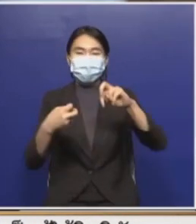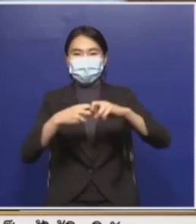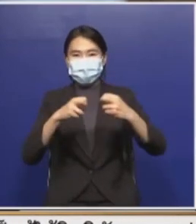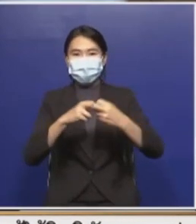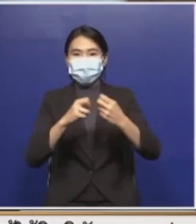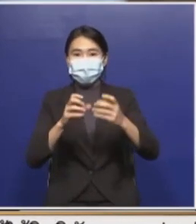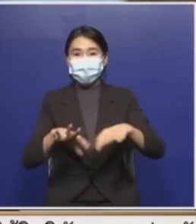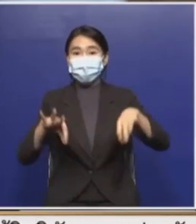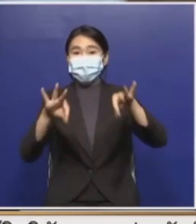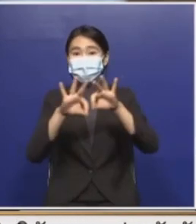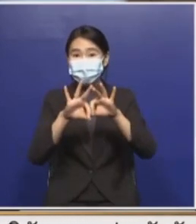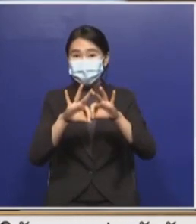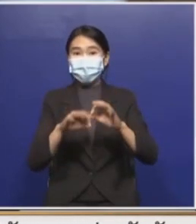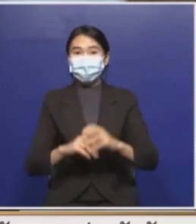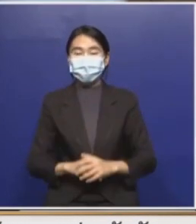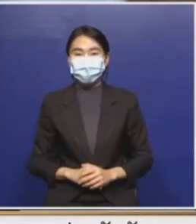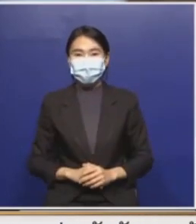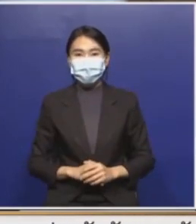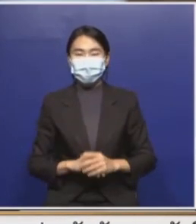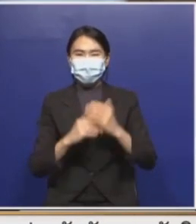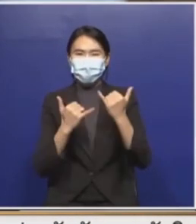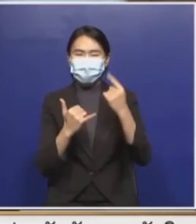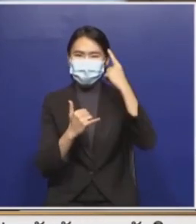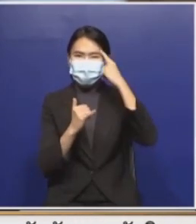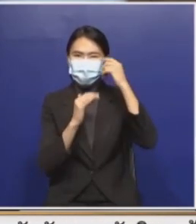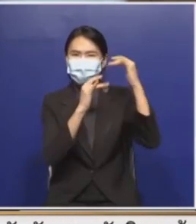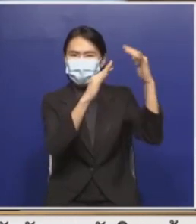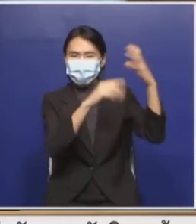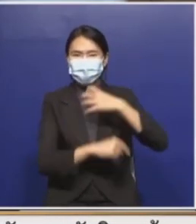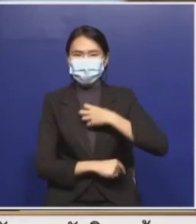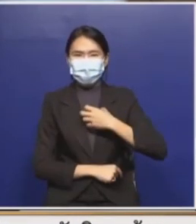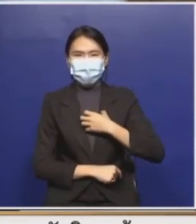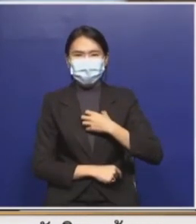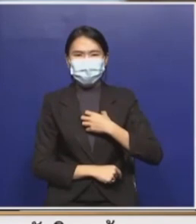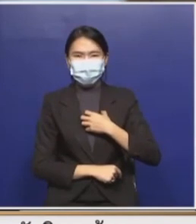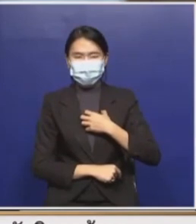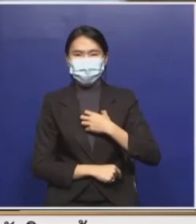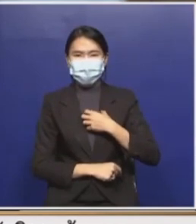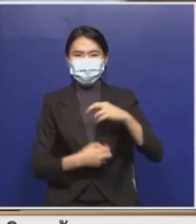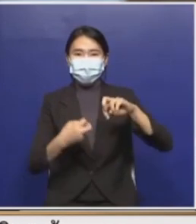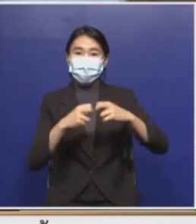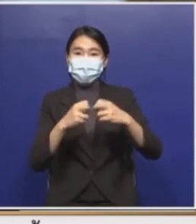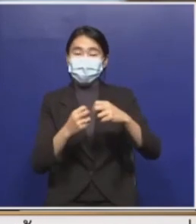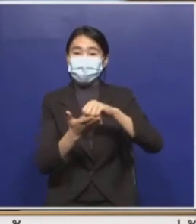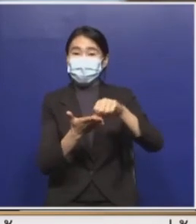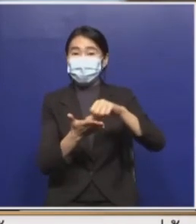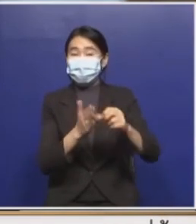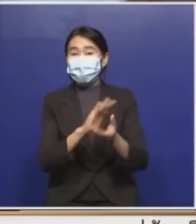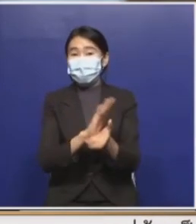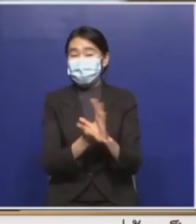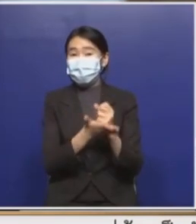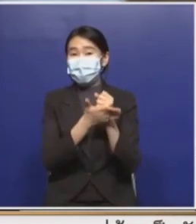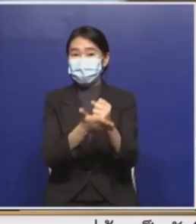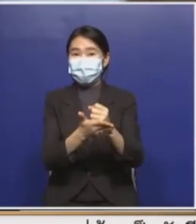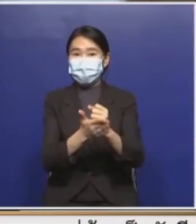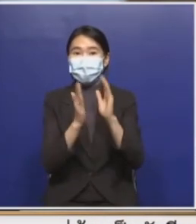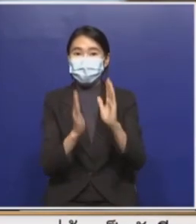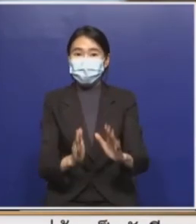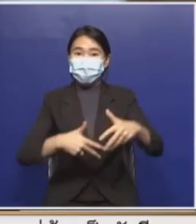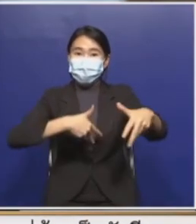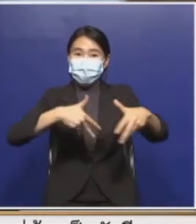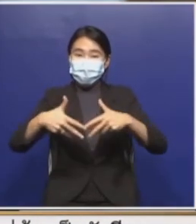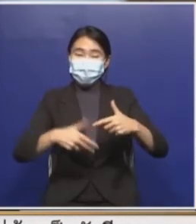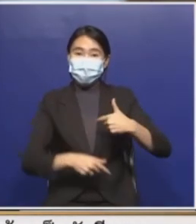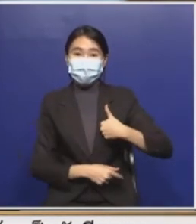ที่เป็นความหวังที่อยากจะเห็นในการแก้ไขปัญหาว่าประชาชนมีความมั่น